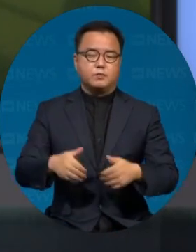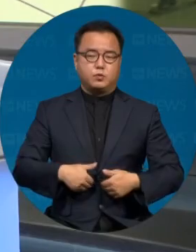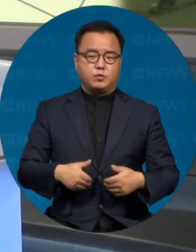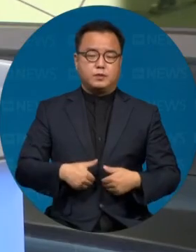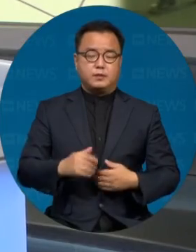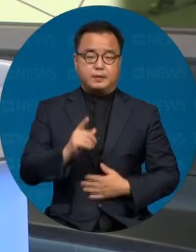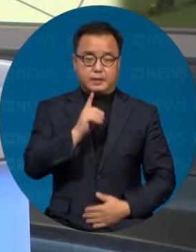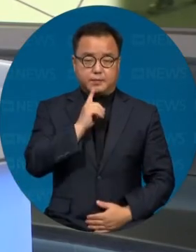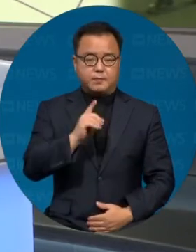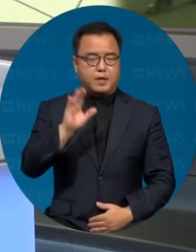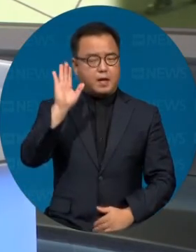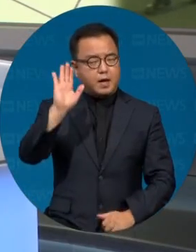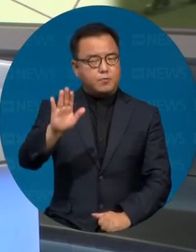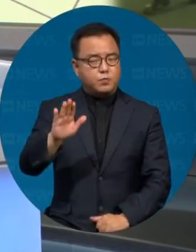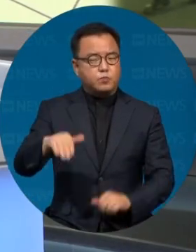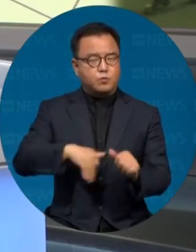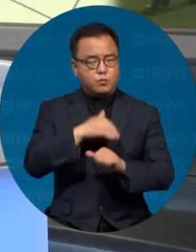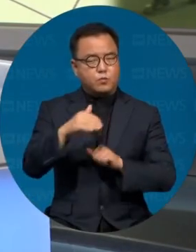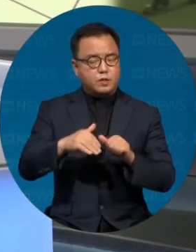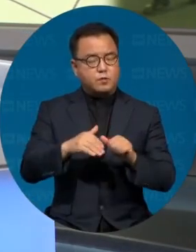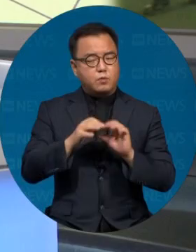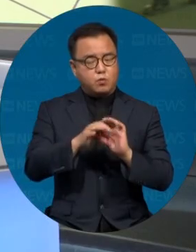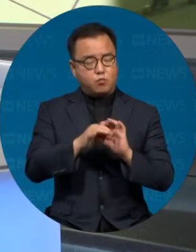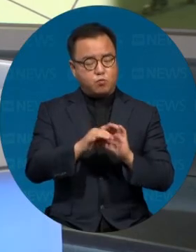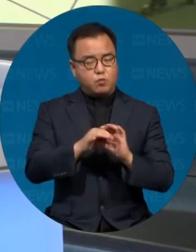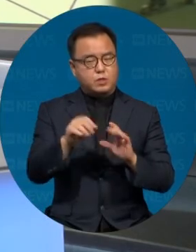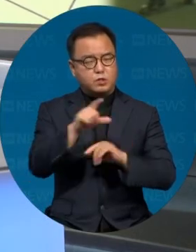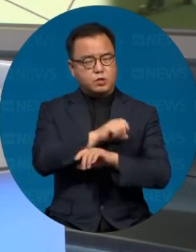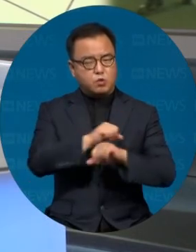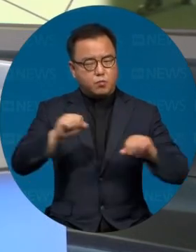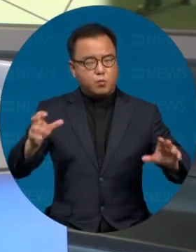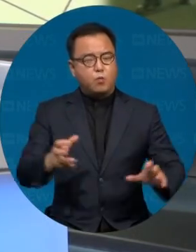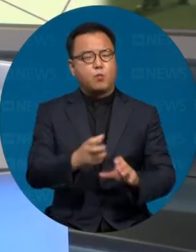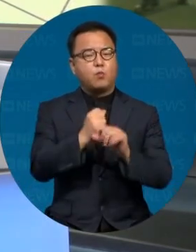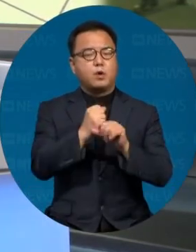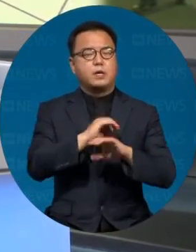앞선 소식에 대한 연장선이긴 하지만 그래서 더 포괄적인 해결책들이 강구될 필요가 있을 것 같아요.